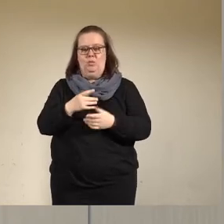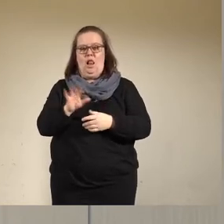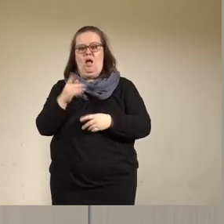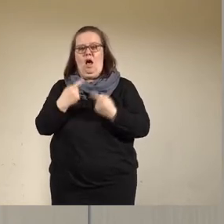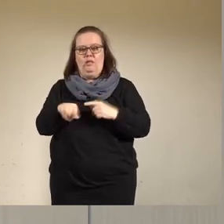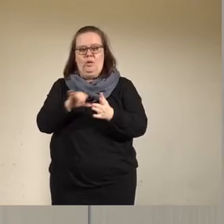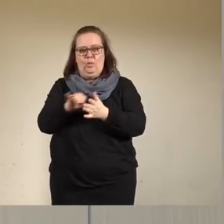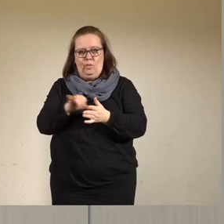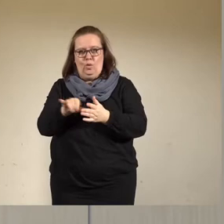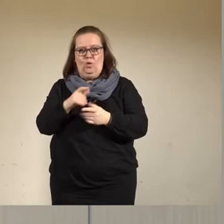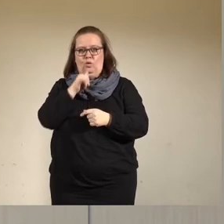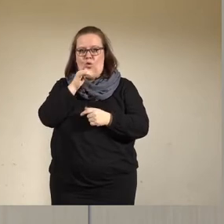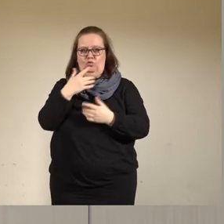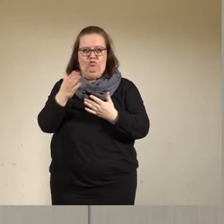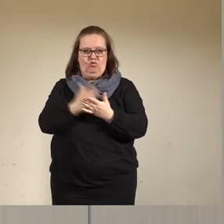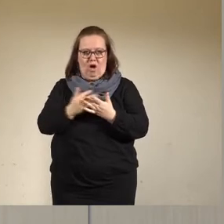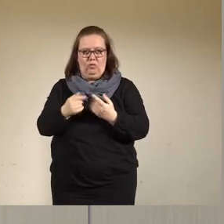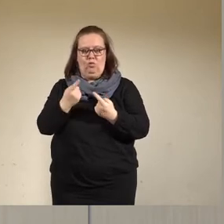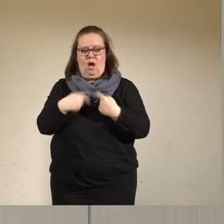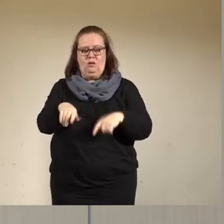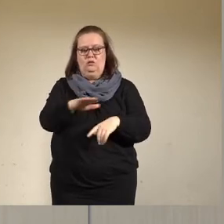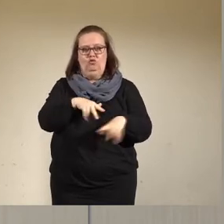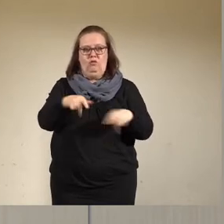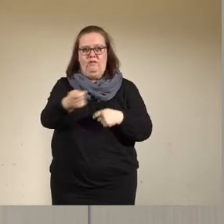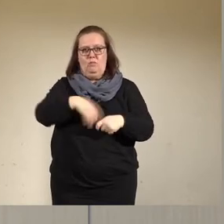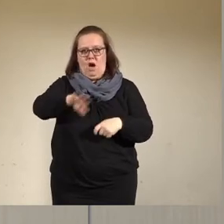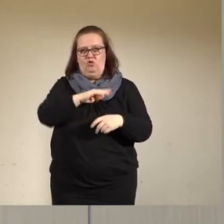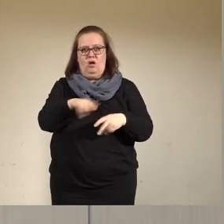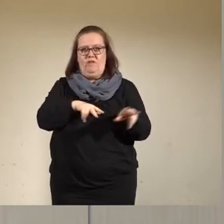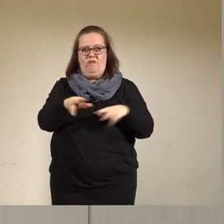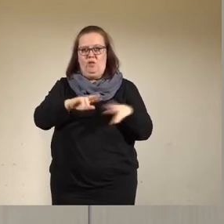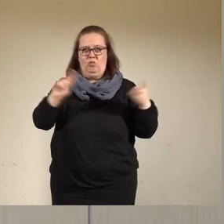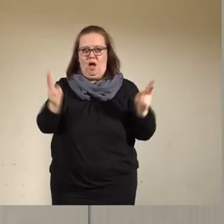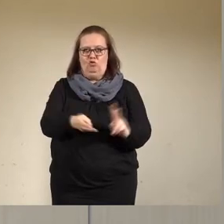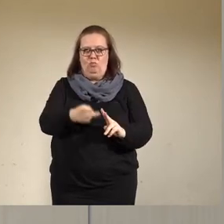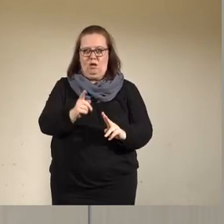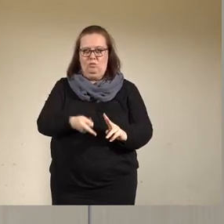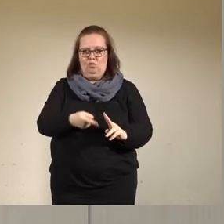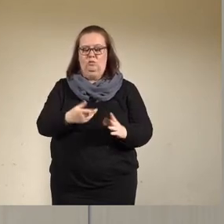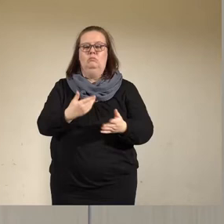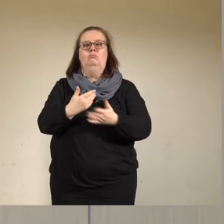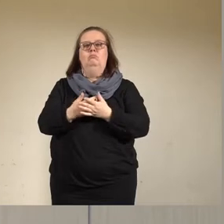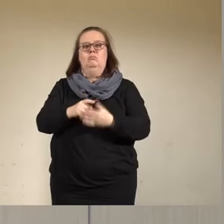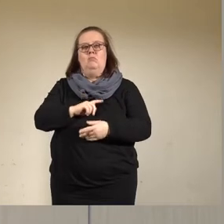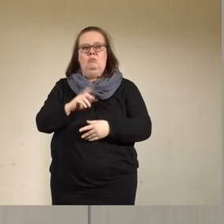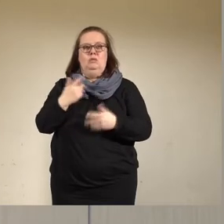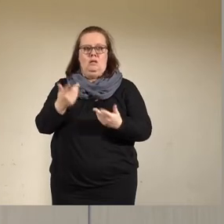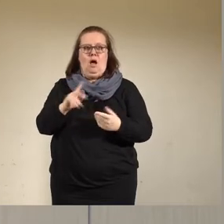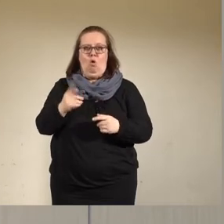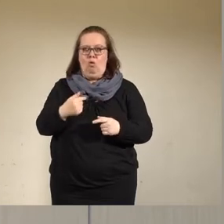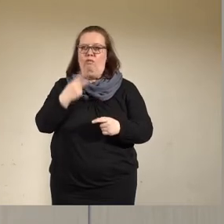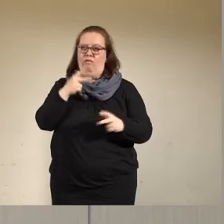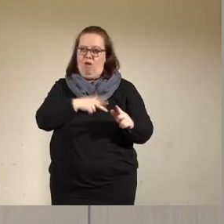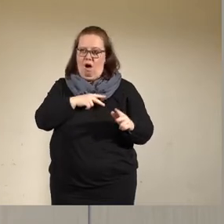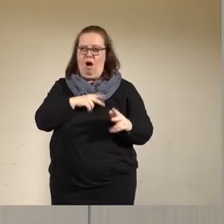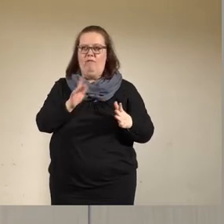Gebühren, aber auch bei den Einsparungen in den Geschäftsbereichen der Verwaltung. Hier wird es aus meiner Sicht zum Schwur kommen, wer in der